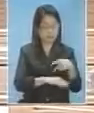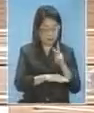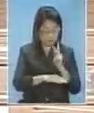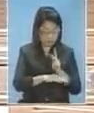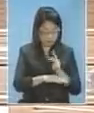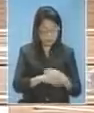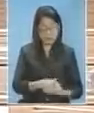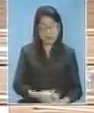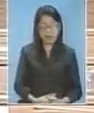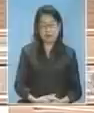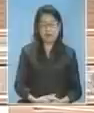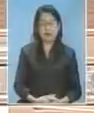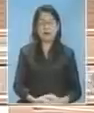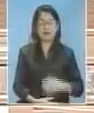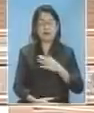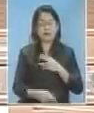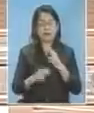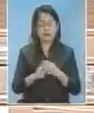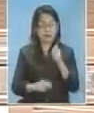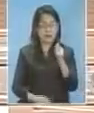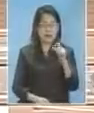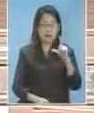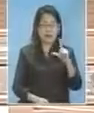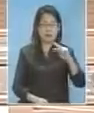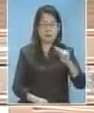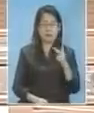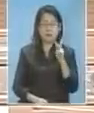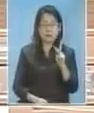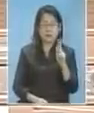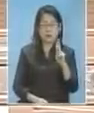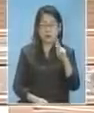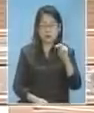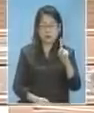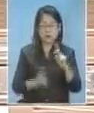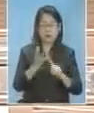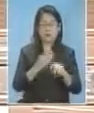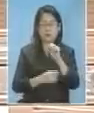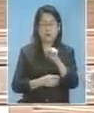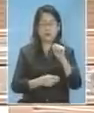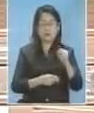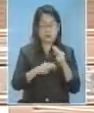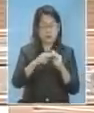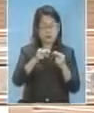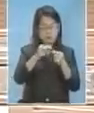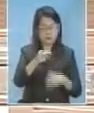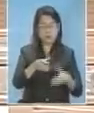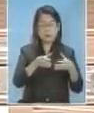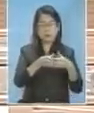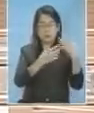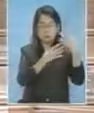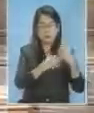ท่านประธานที่เคารพกับผมนายอลงกรณ์พลบุตรสมาชิกสภาผู้แทนราษฎรบัญชีรายชื่อพรรคประชาธิ